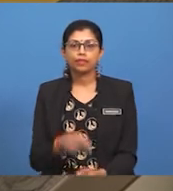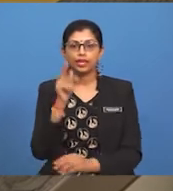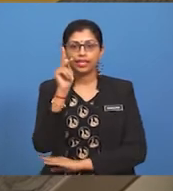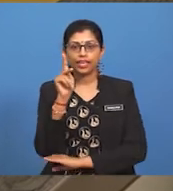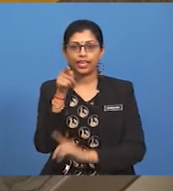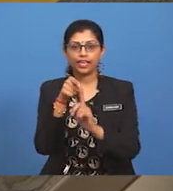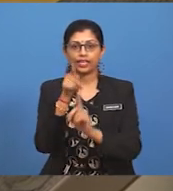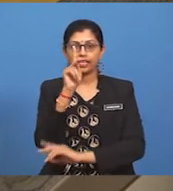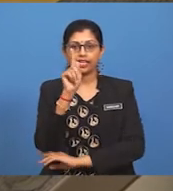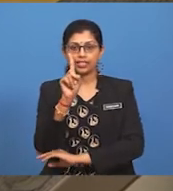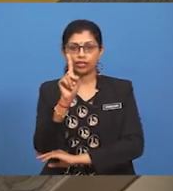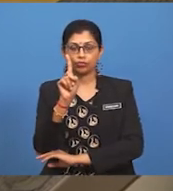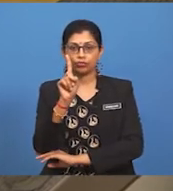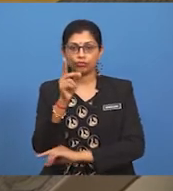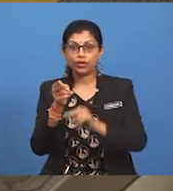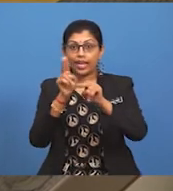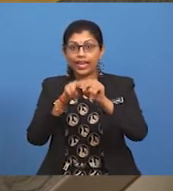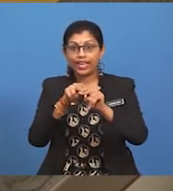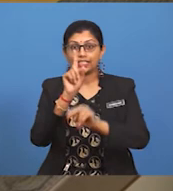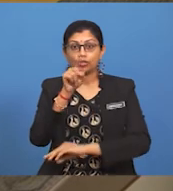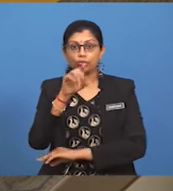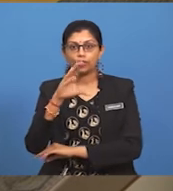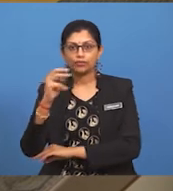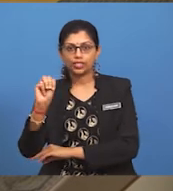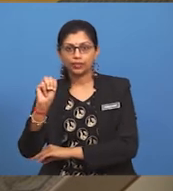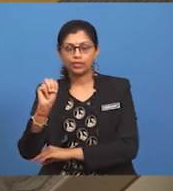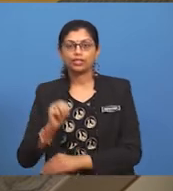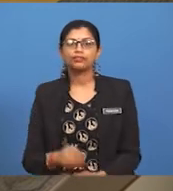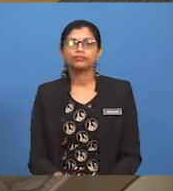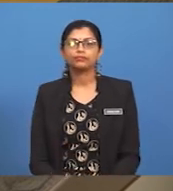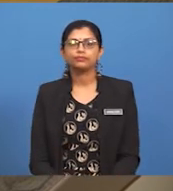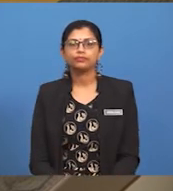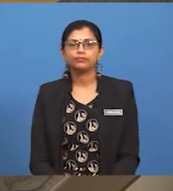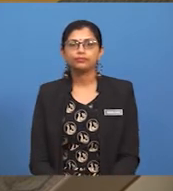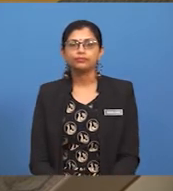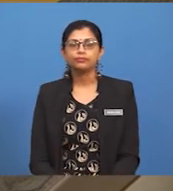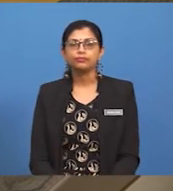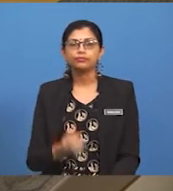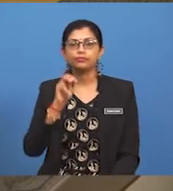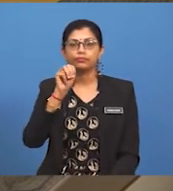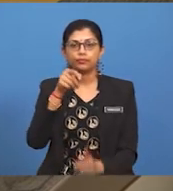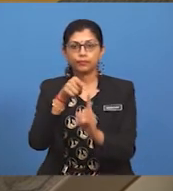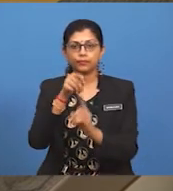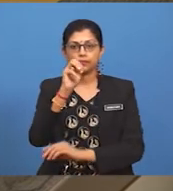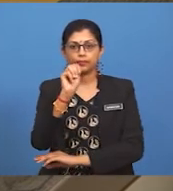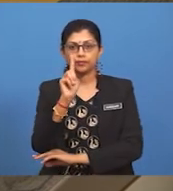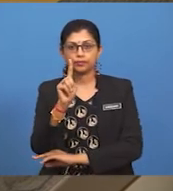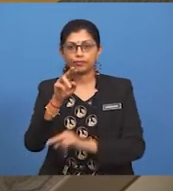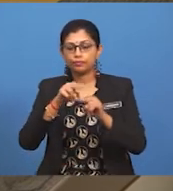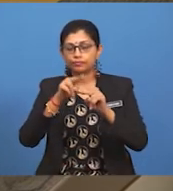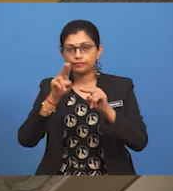K ke K1 naikkan 1.5 cm. M ke